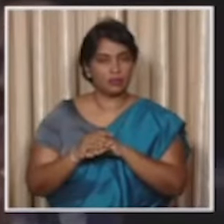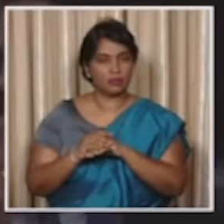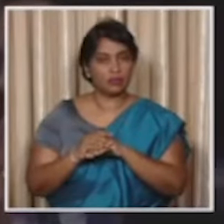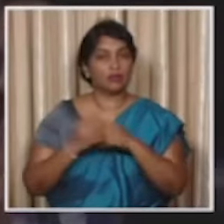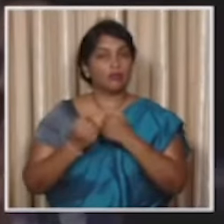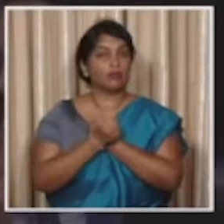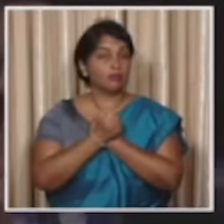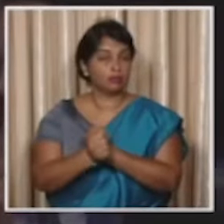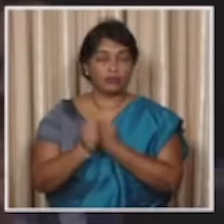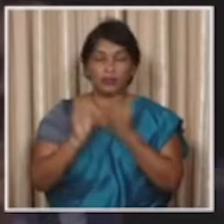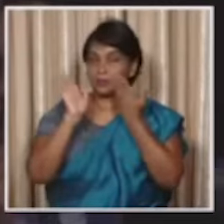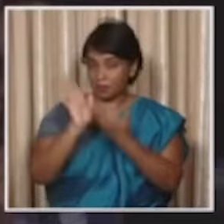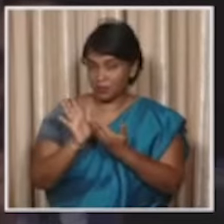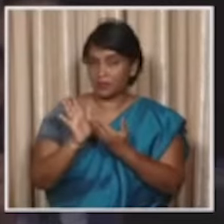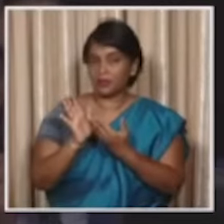හිරගෙවල් පෙන්නද්දි